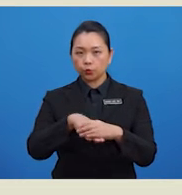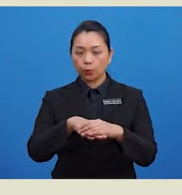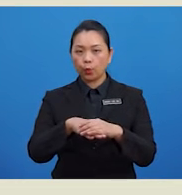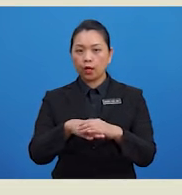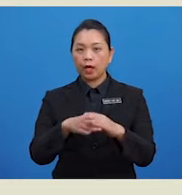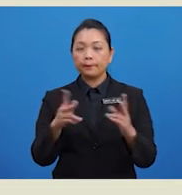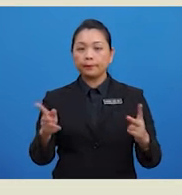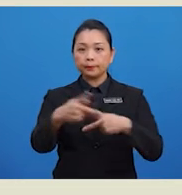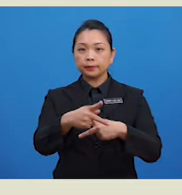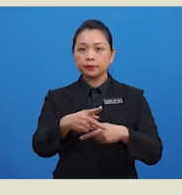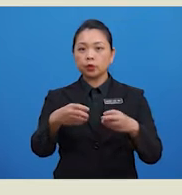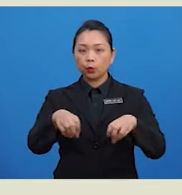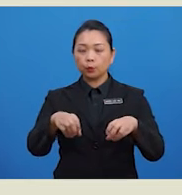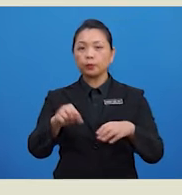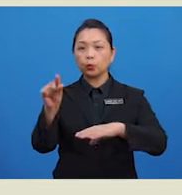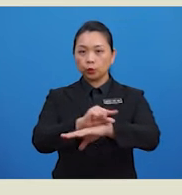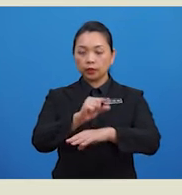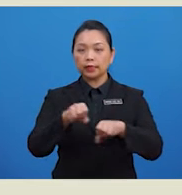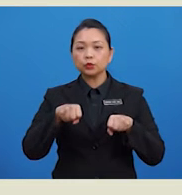bekas telur menggunakan troli.